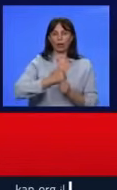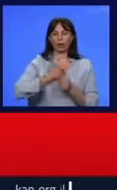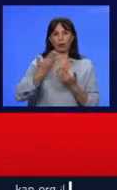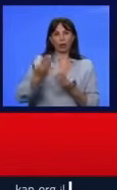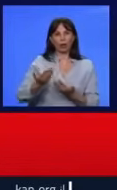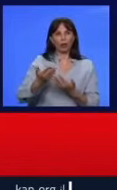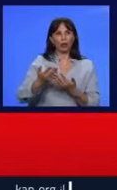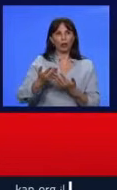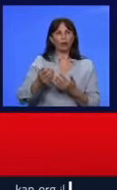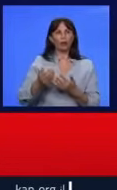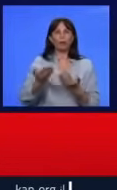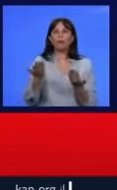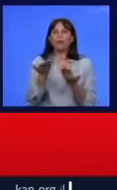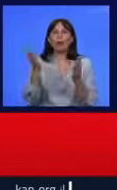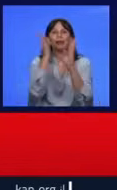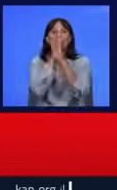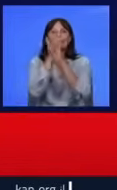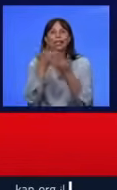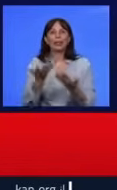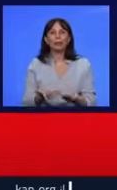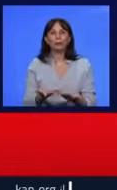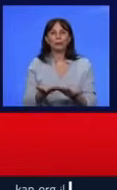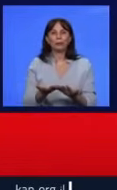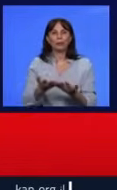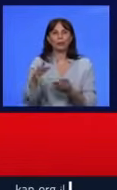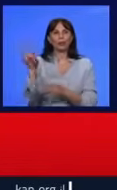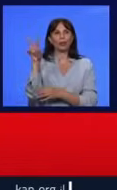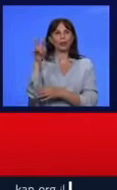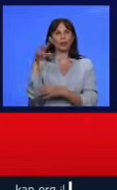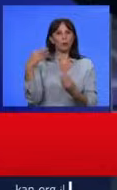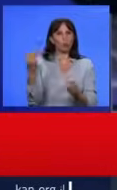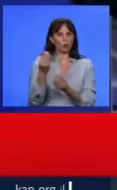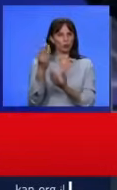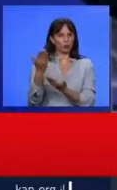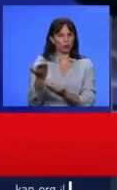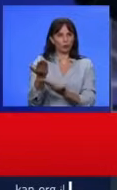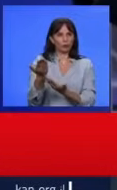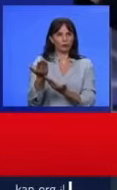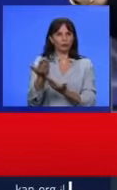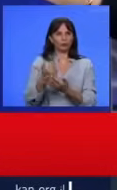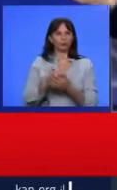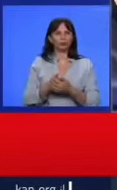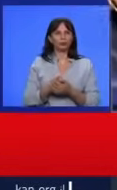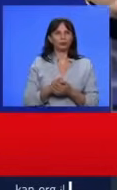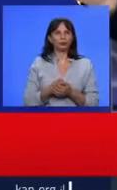כאן מה מסתירים? התגייסות להסתיר משהו,